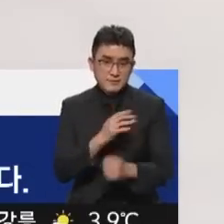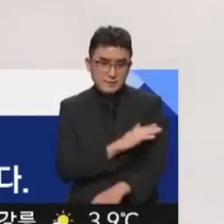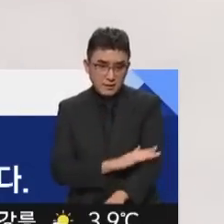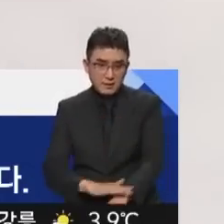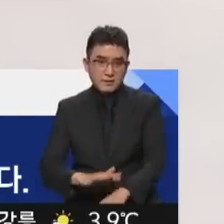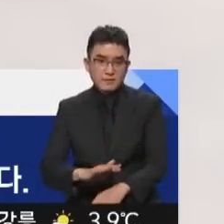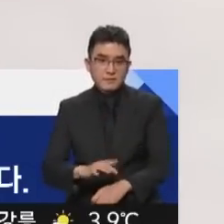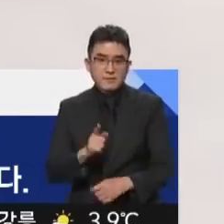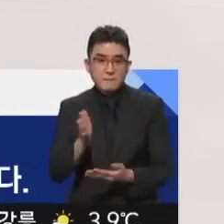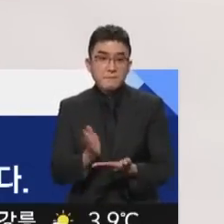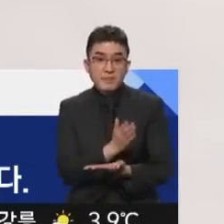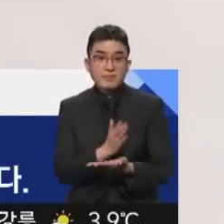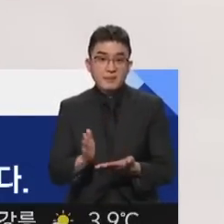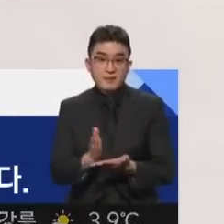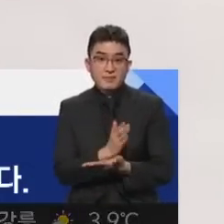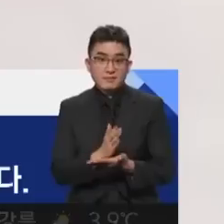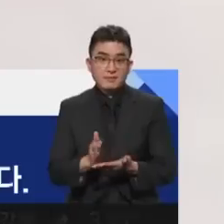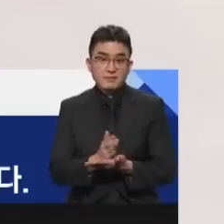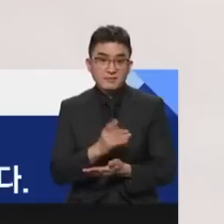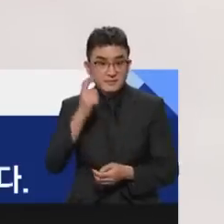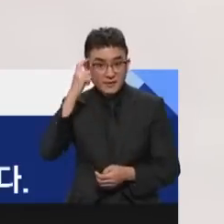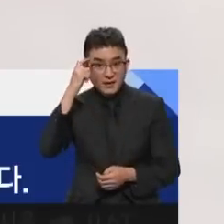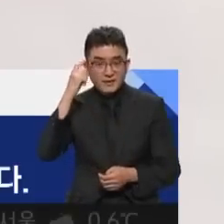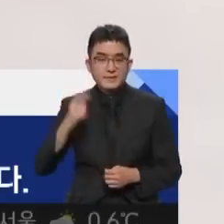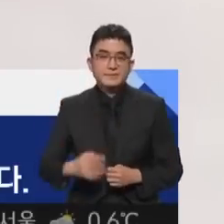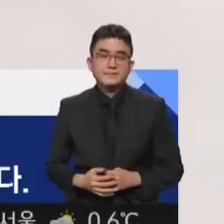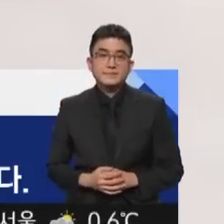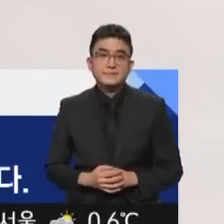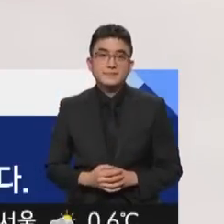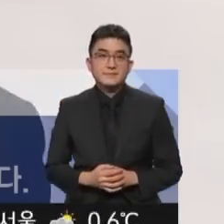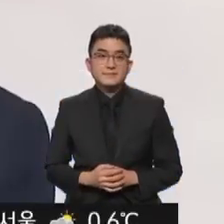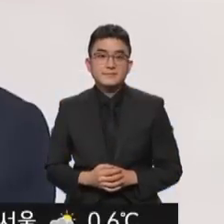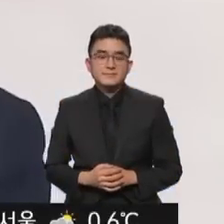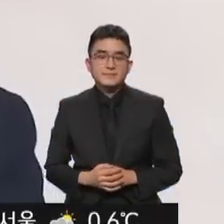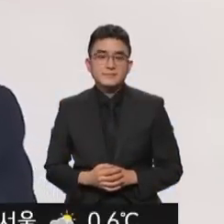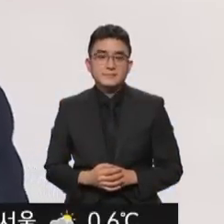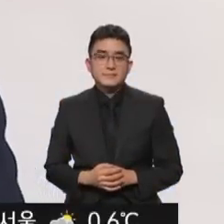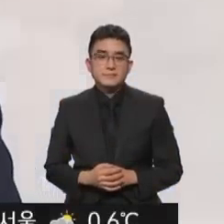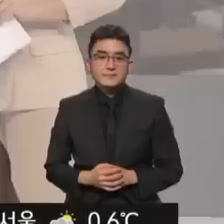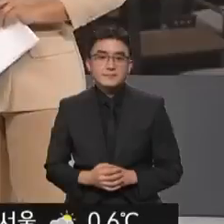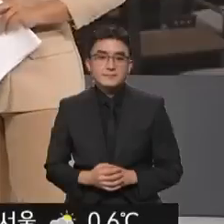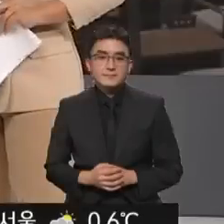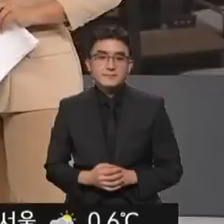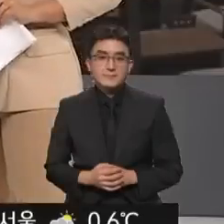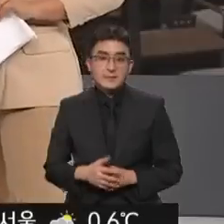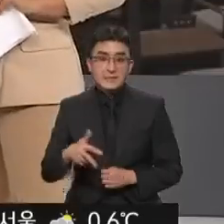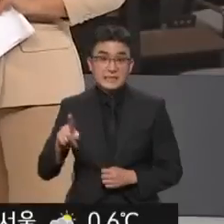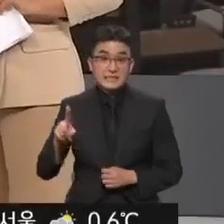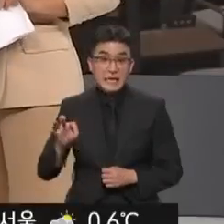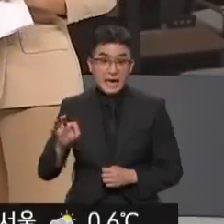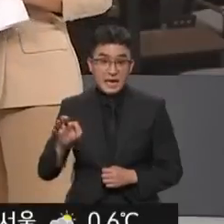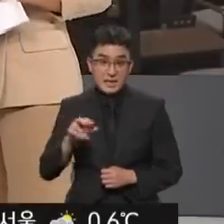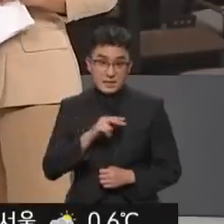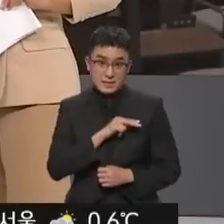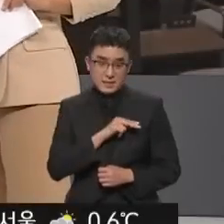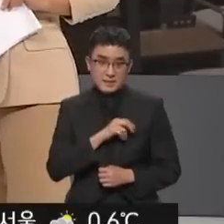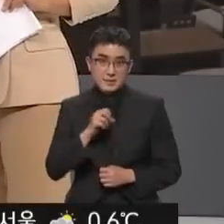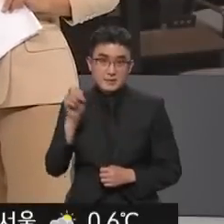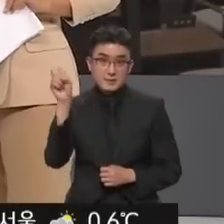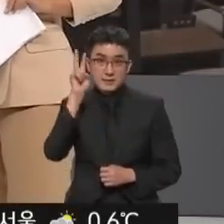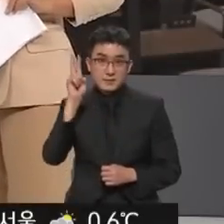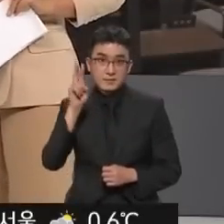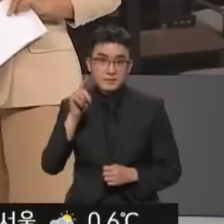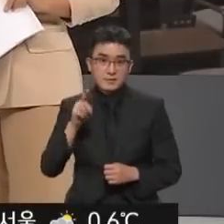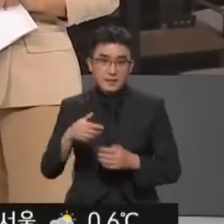나름 의미 있는 판단을 한 것이라고 저는 평가하고 싶습니다. 네, 장 의원의 갑작스런 당직 백의